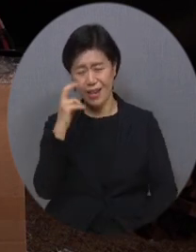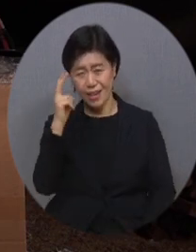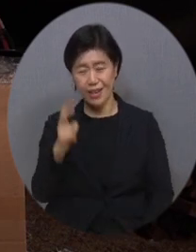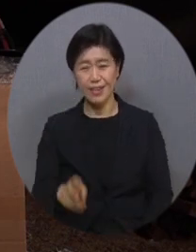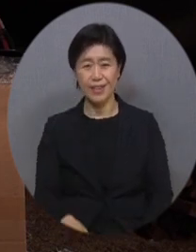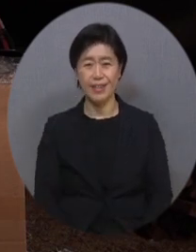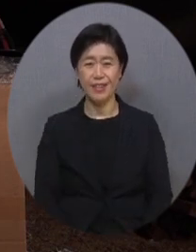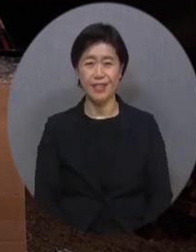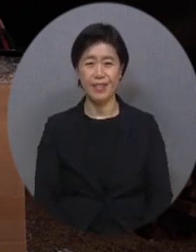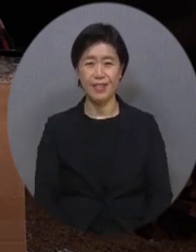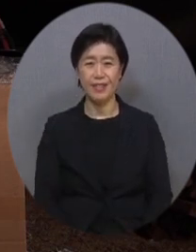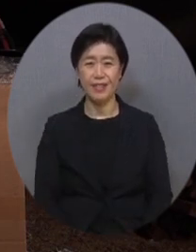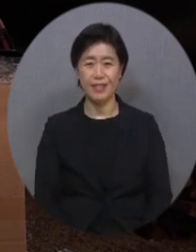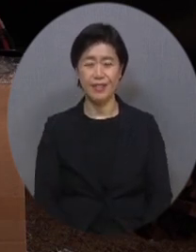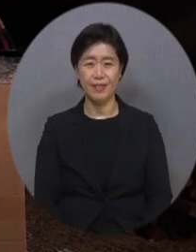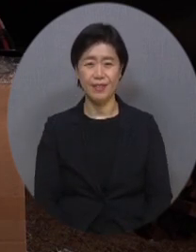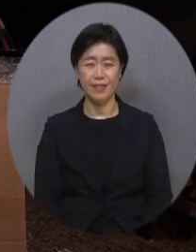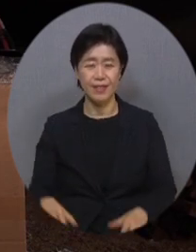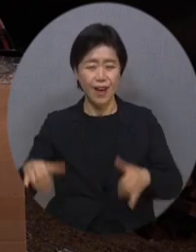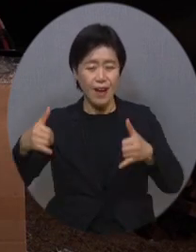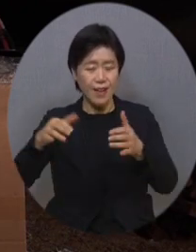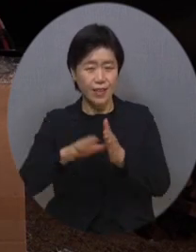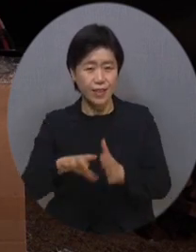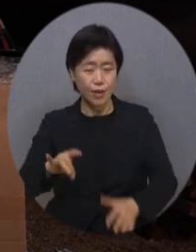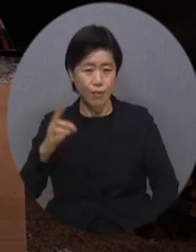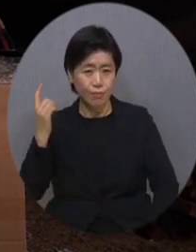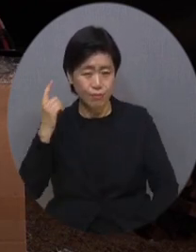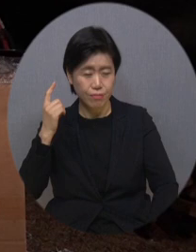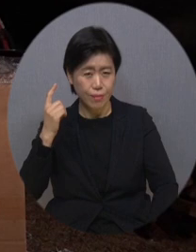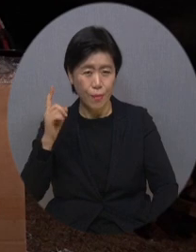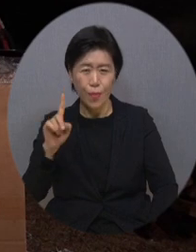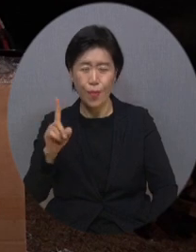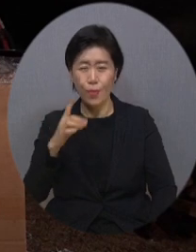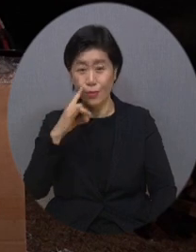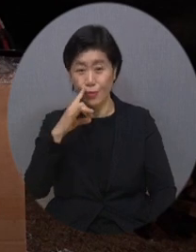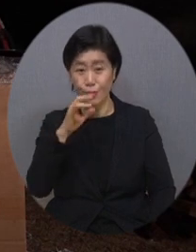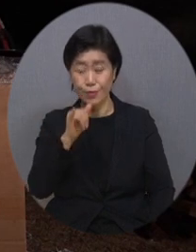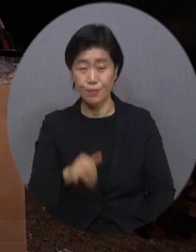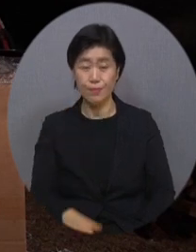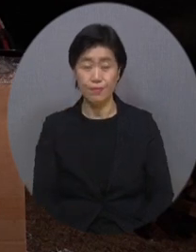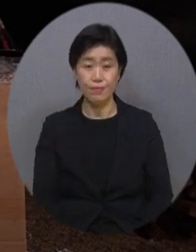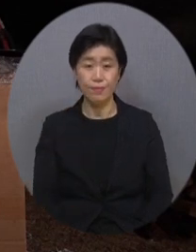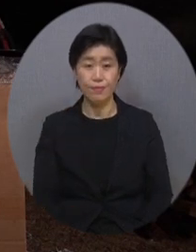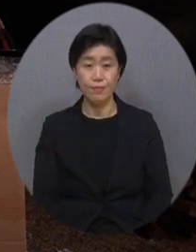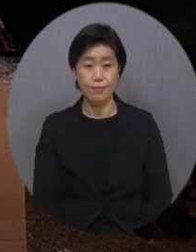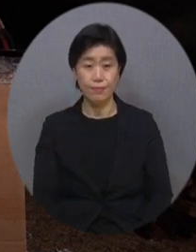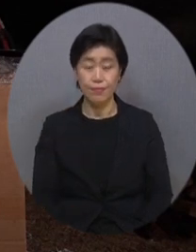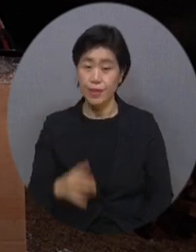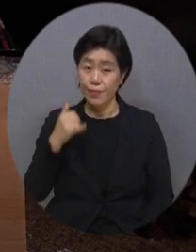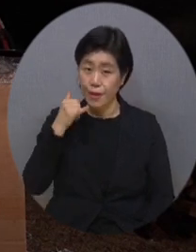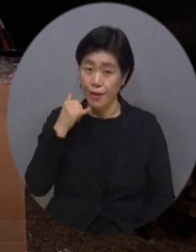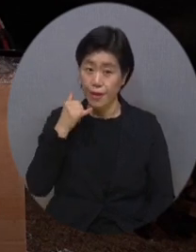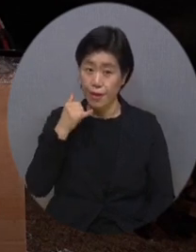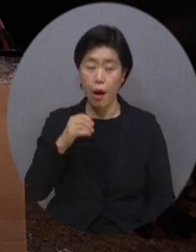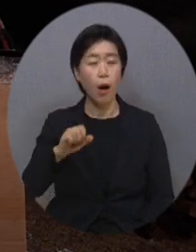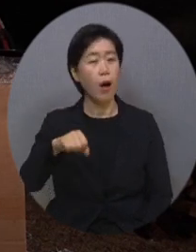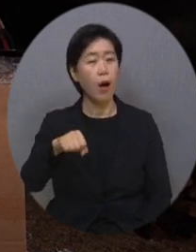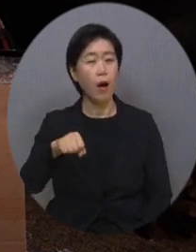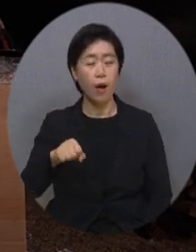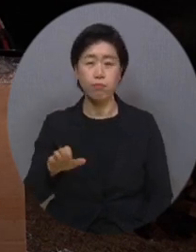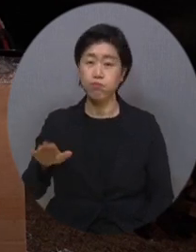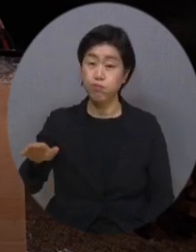전화하는 첫 톤을 들어보자. 아, 그래, 한번 들어보자. 아, 씨. 어? 네, 금주 씨. 여보세요? 응.